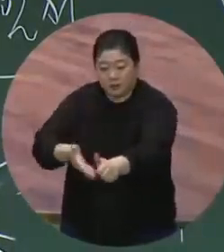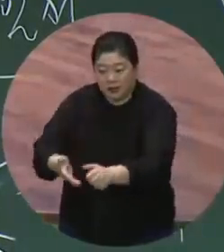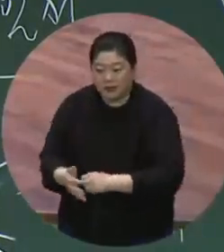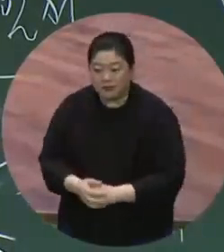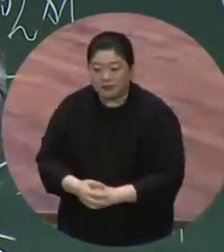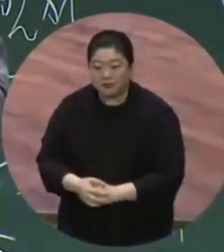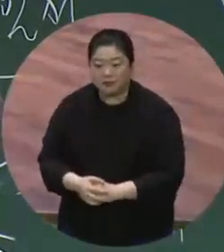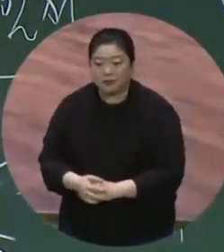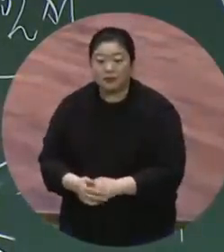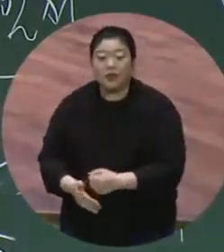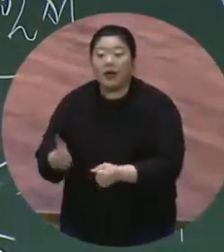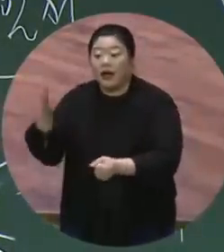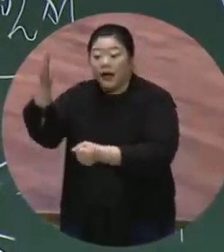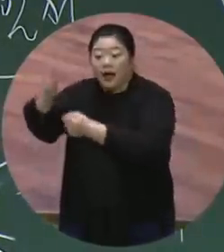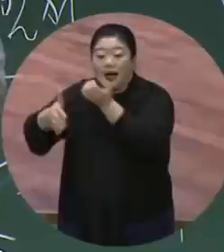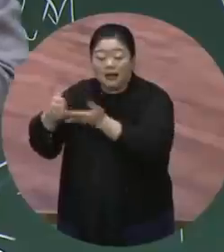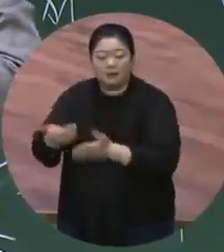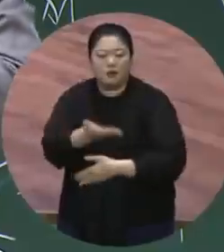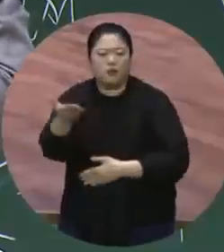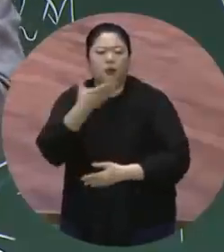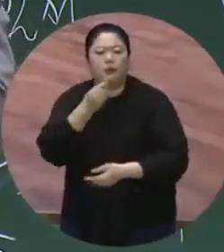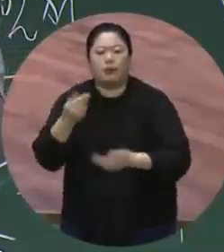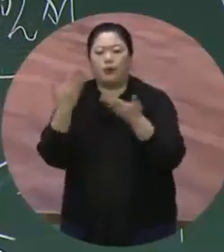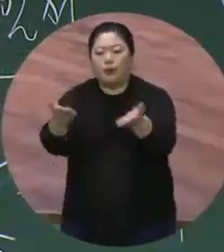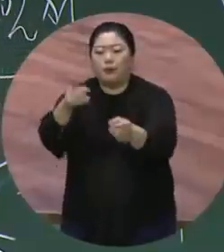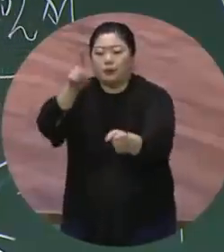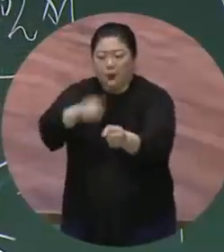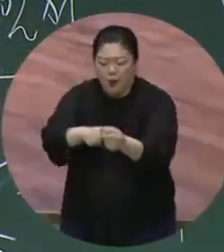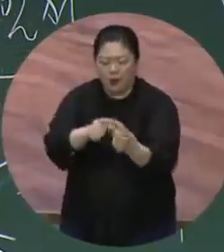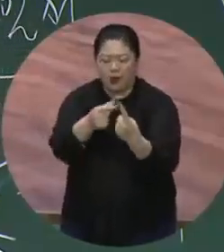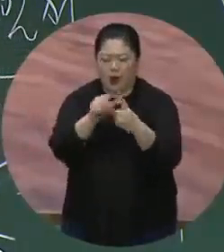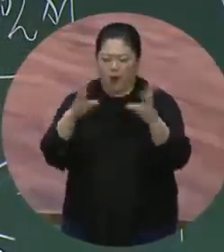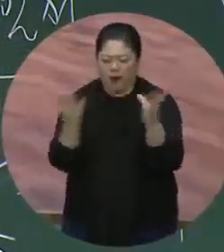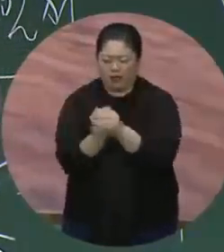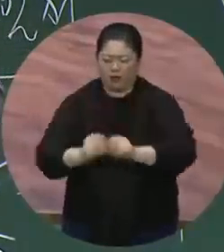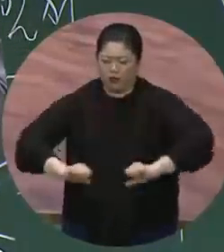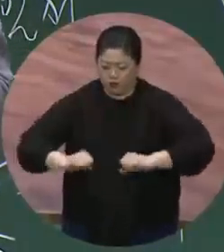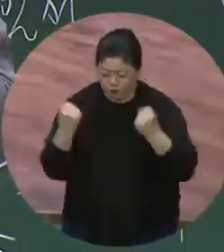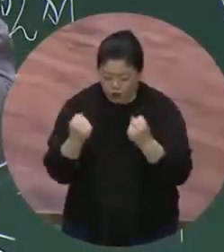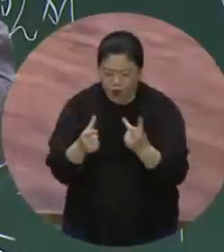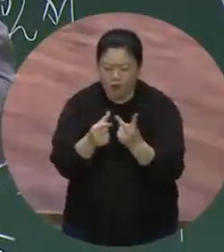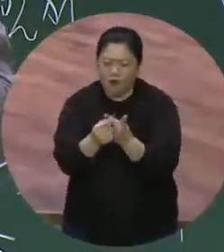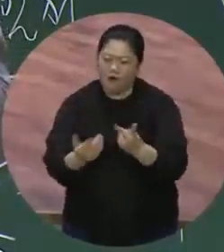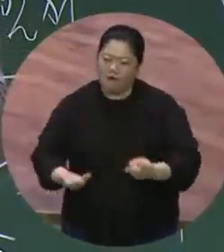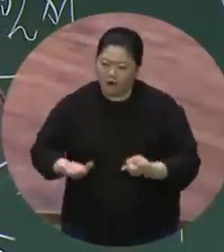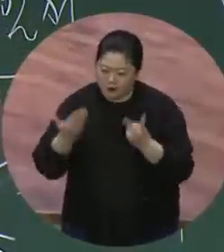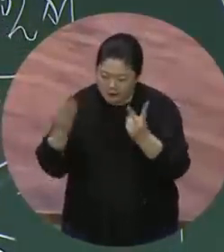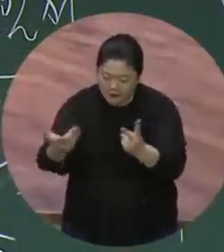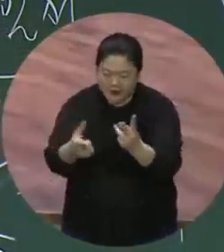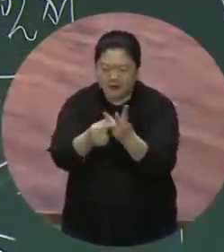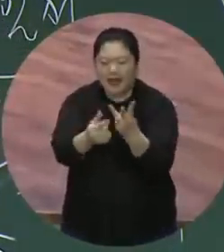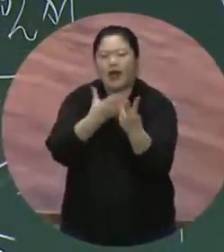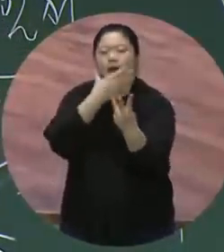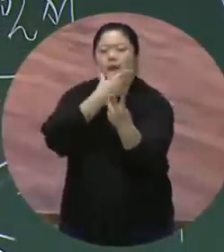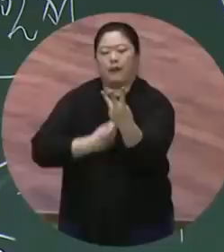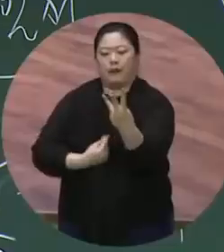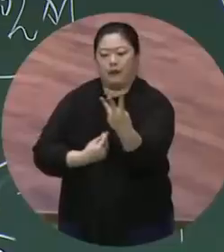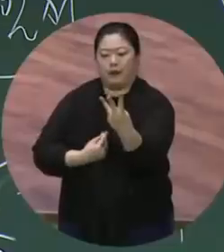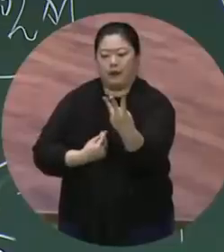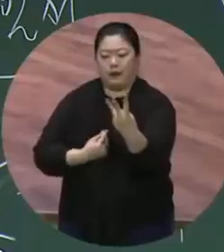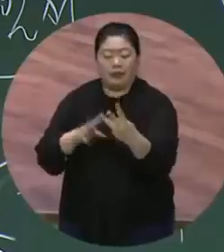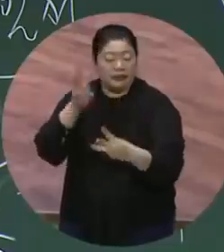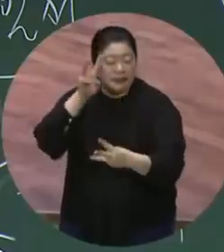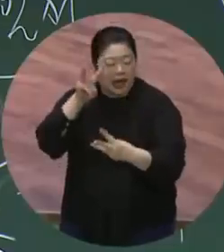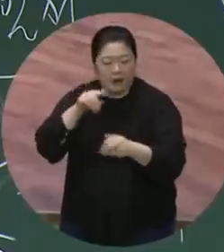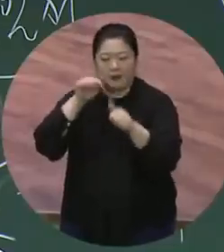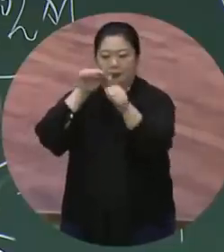축복 주기 위해서 이렇게 절대 순종, 절대 이 헌신, 절대 행복의 삶을 살아라고 3일 동안